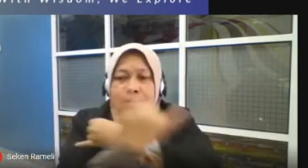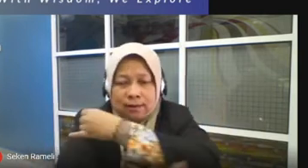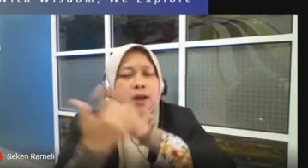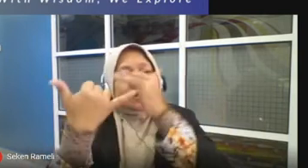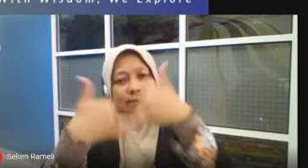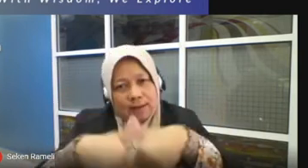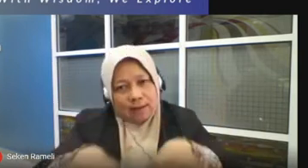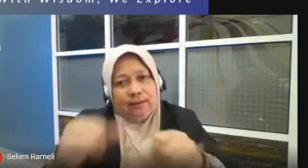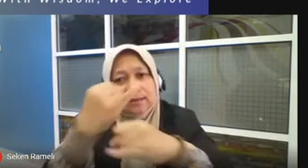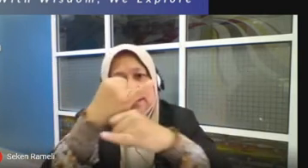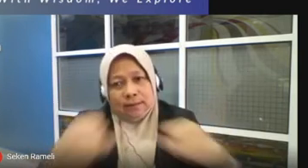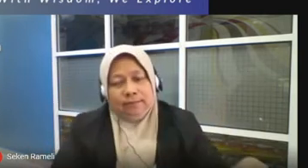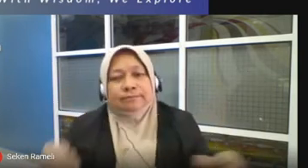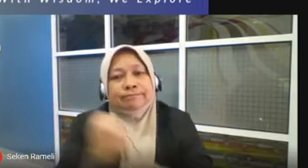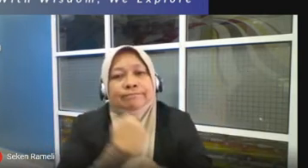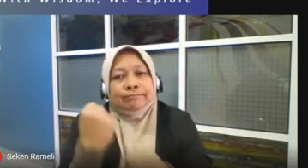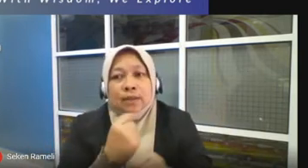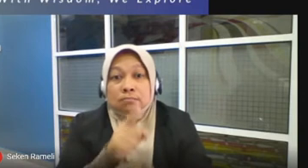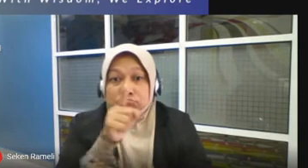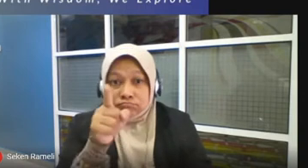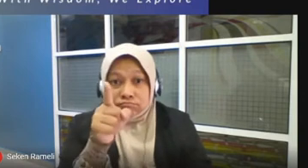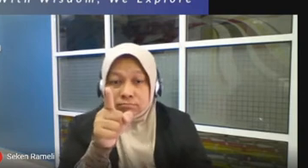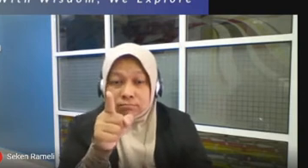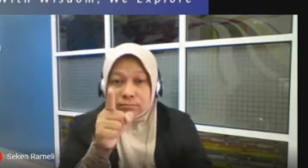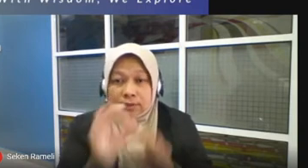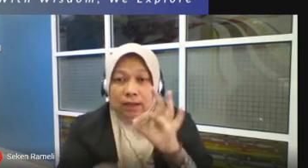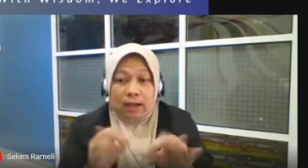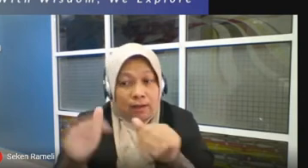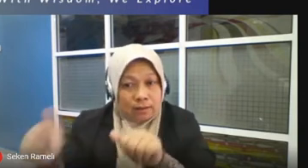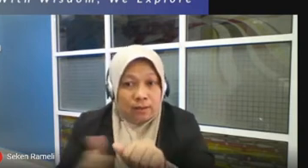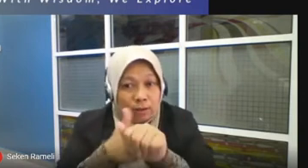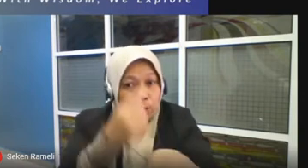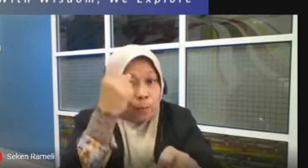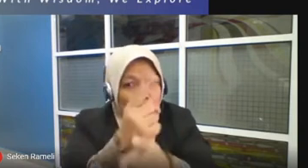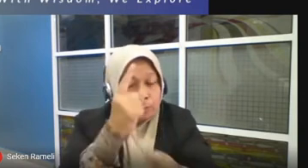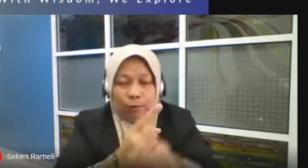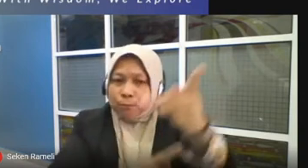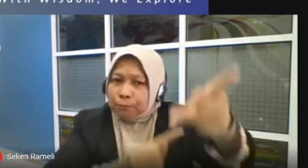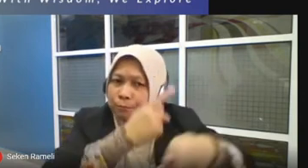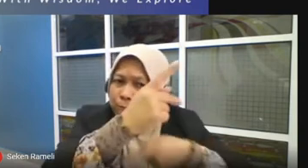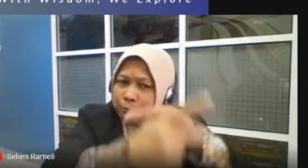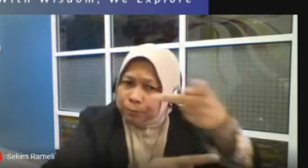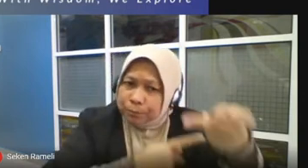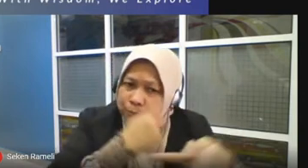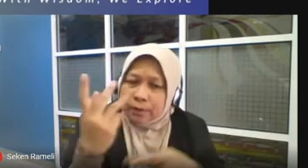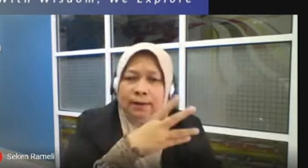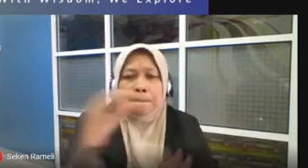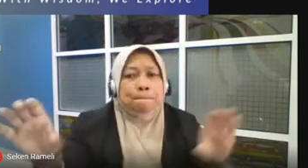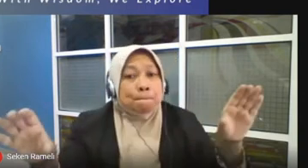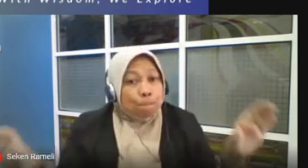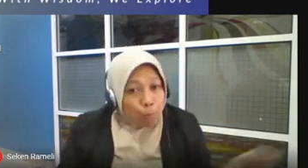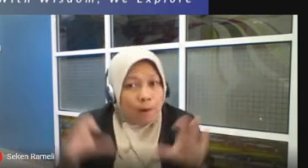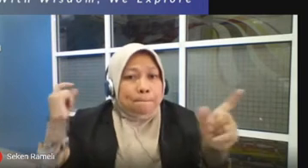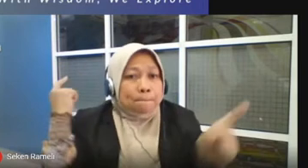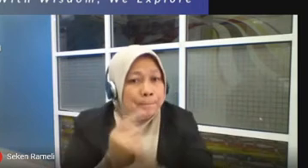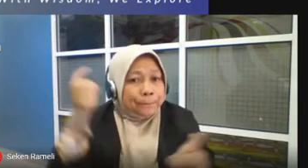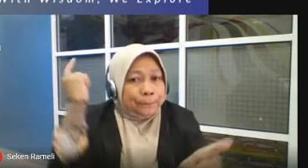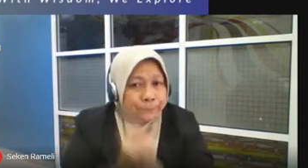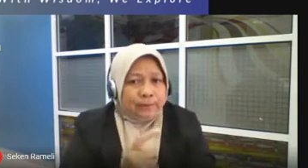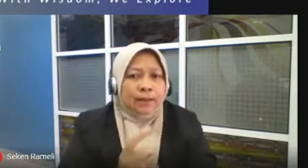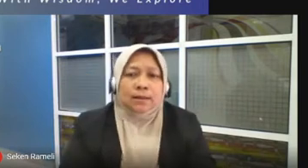lagi bertugas di Istana Negara. Beliau kata kalau kita follow the protocol and do the right things at